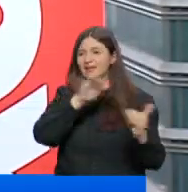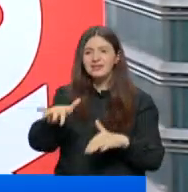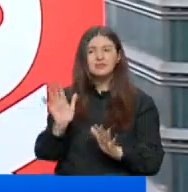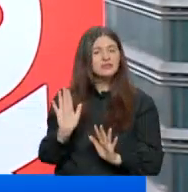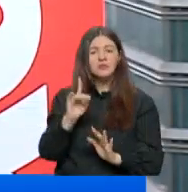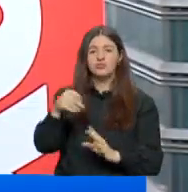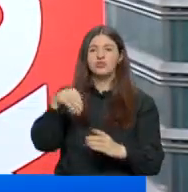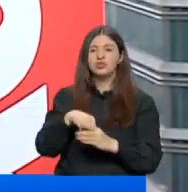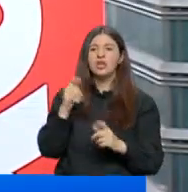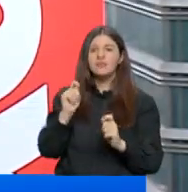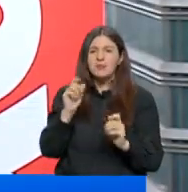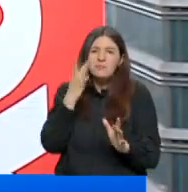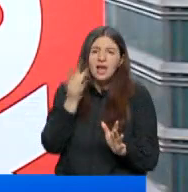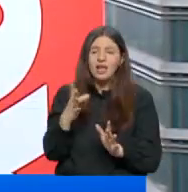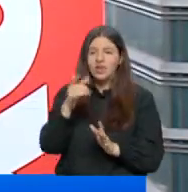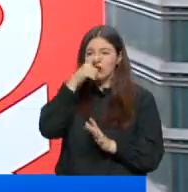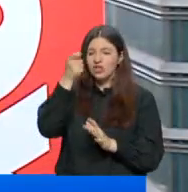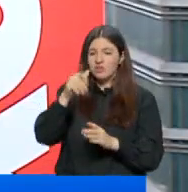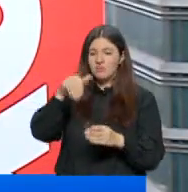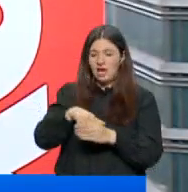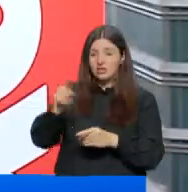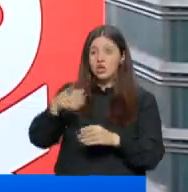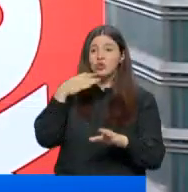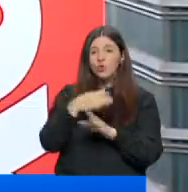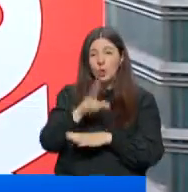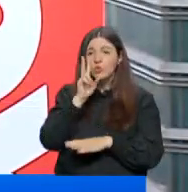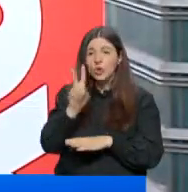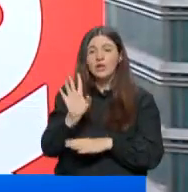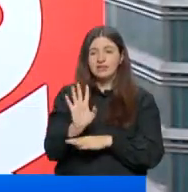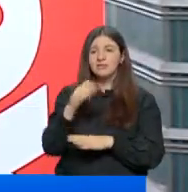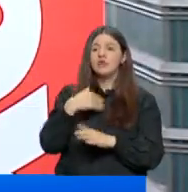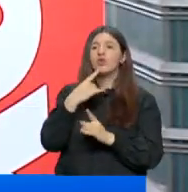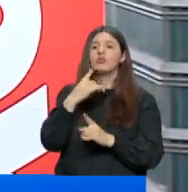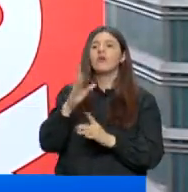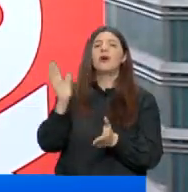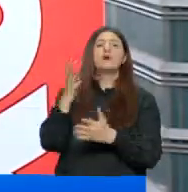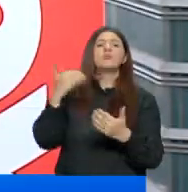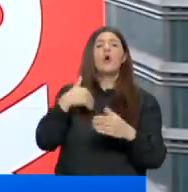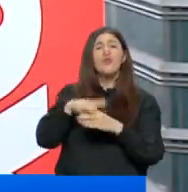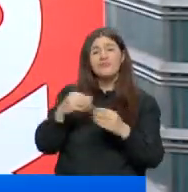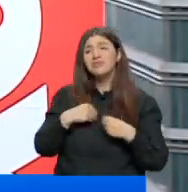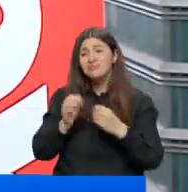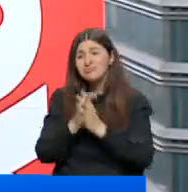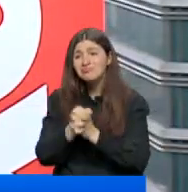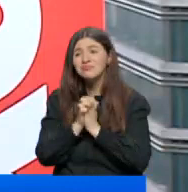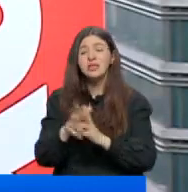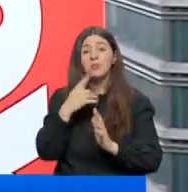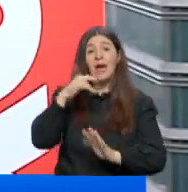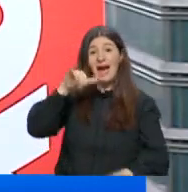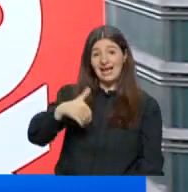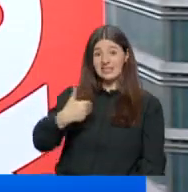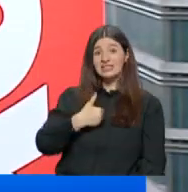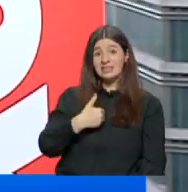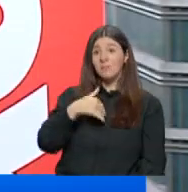için yapacağınız şey belli. Türkiye İşçi Partisi'ni doğru buluyorsanız, bakın ben şunu söylüyorum. Ama ne olur bize oy verin falan demiyorum. Eğer haklı